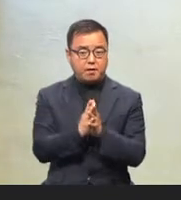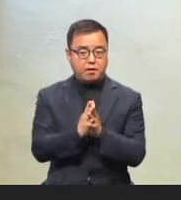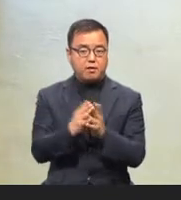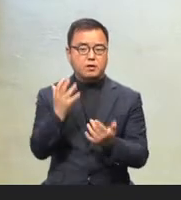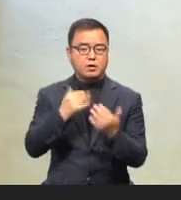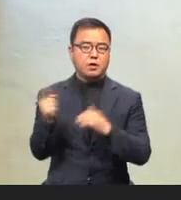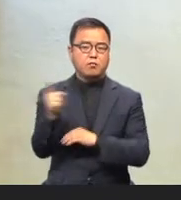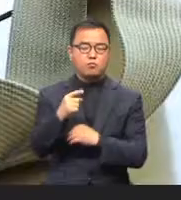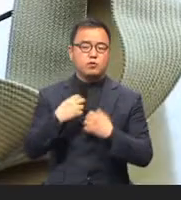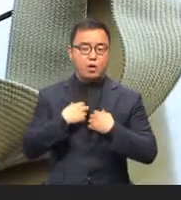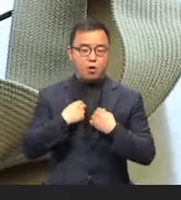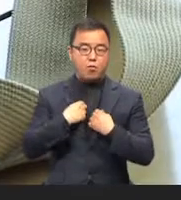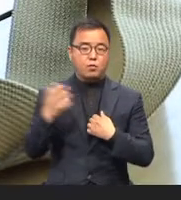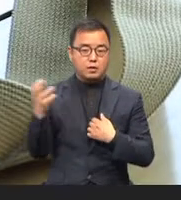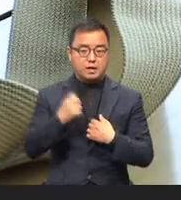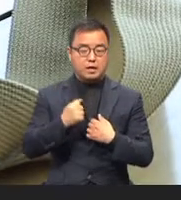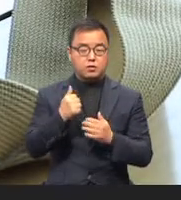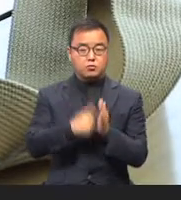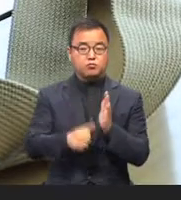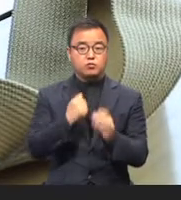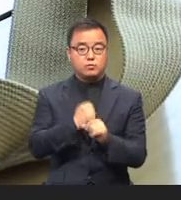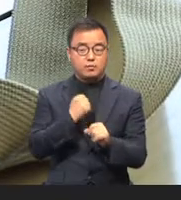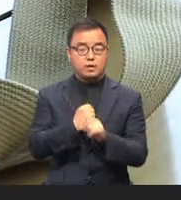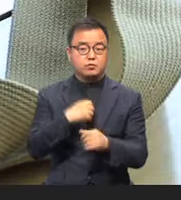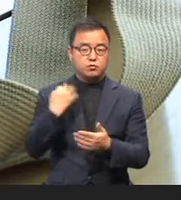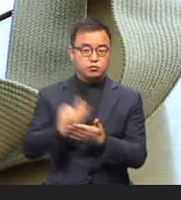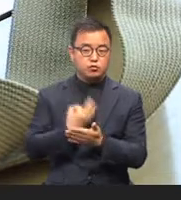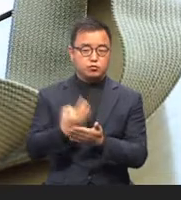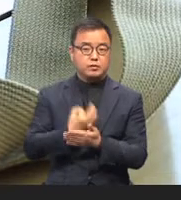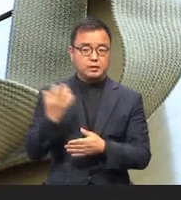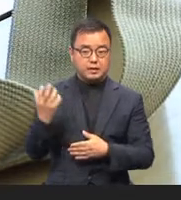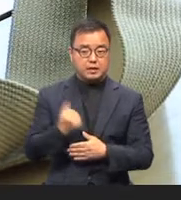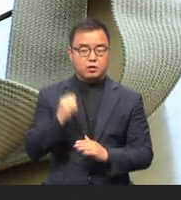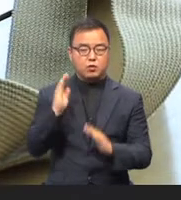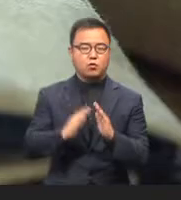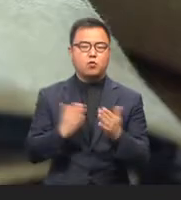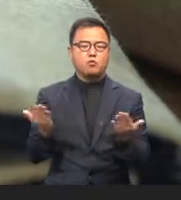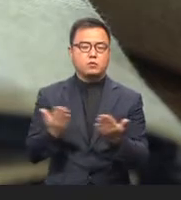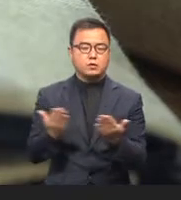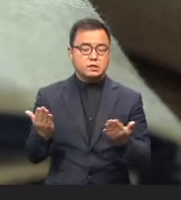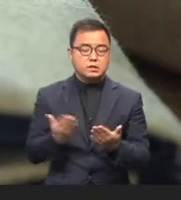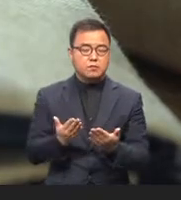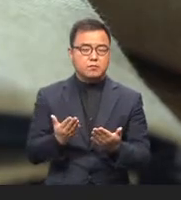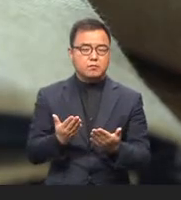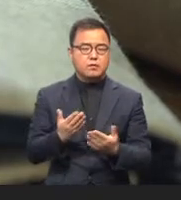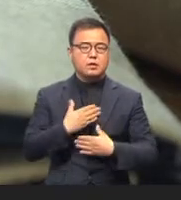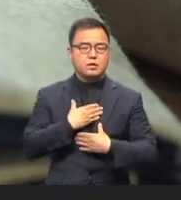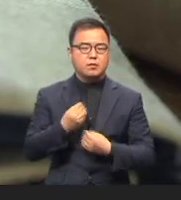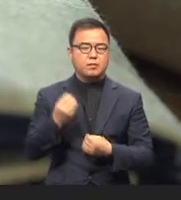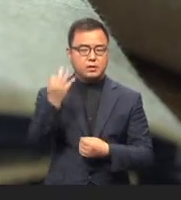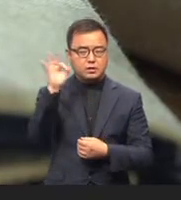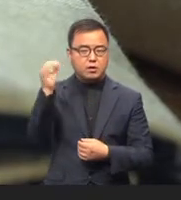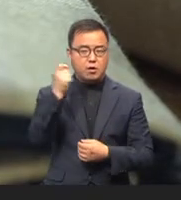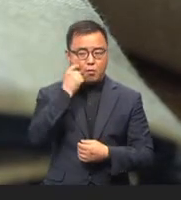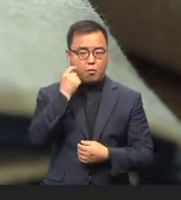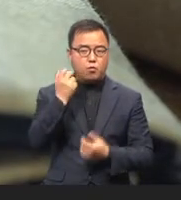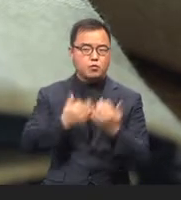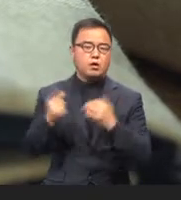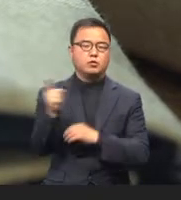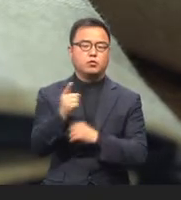이용한 상품을 제작하고 그 수익으로 공무상 요양을 인정받지 못한 소방관들을 돕고